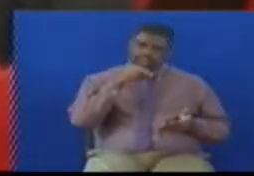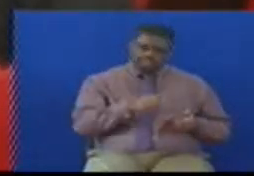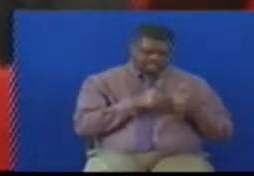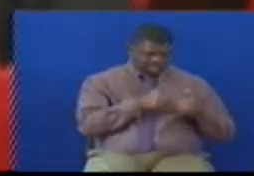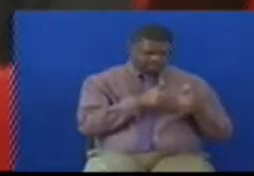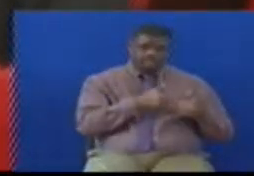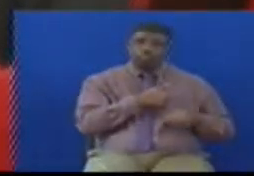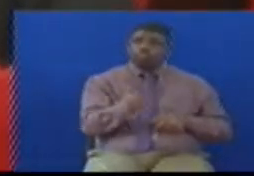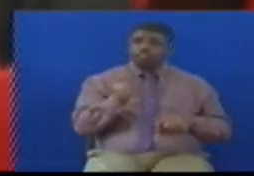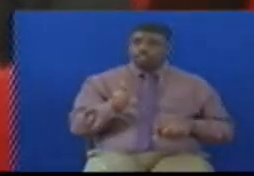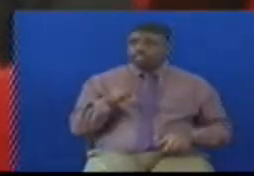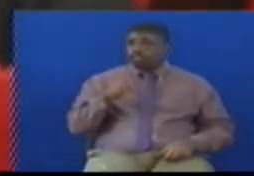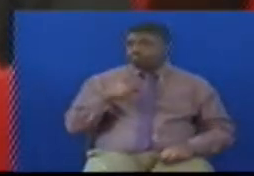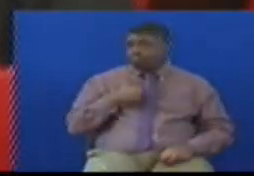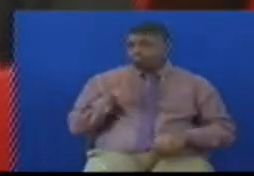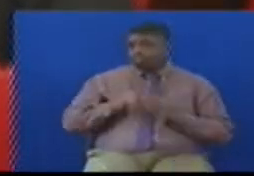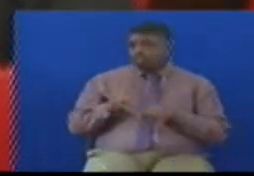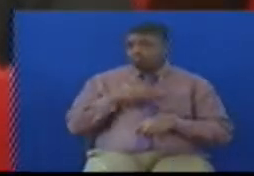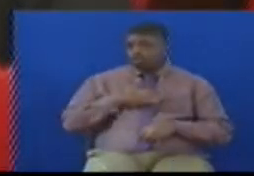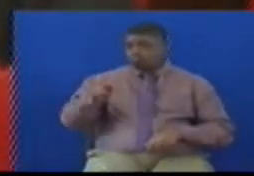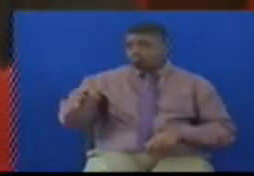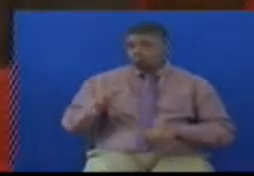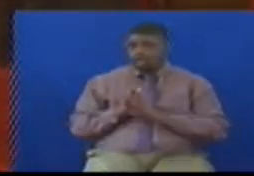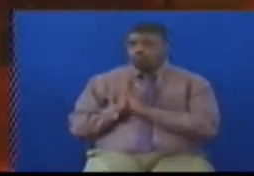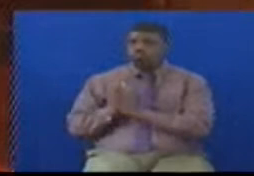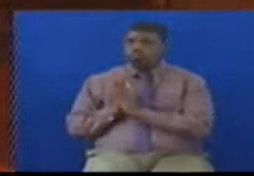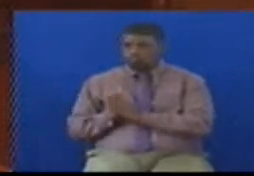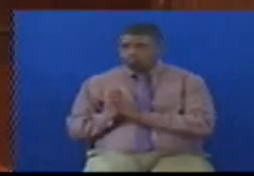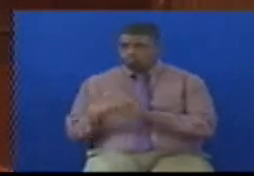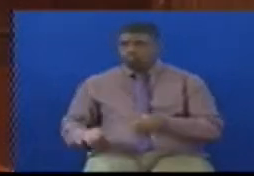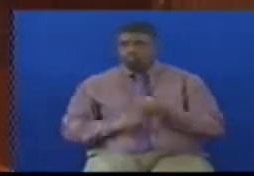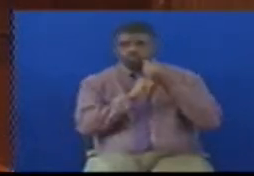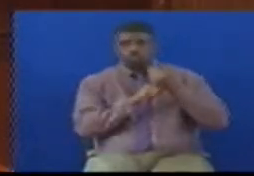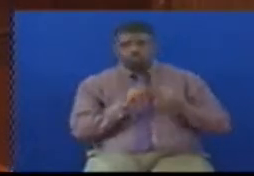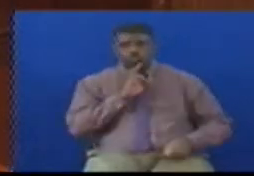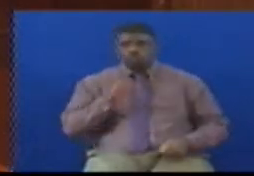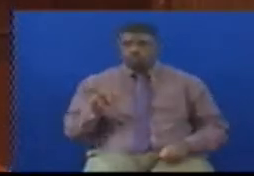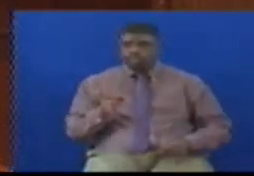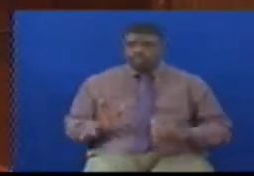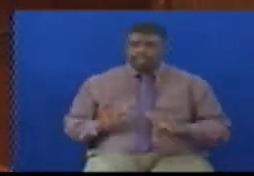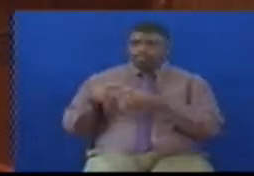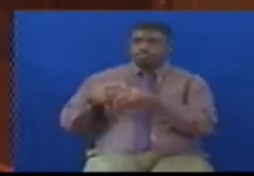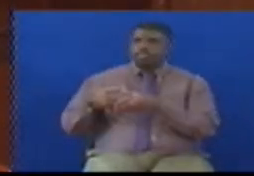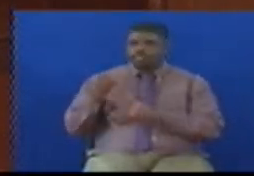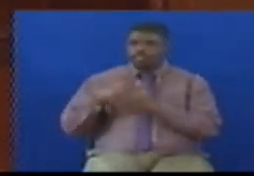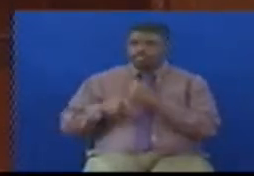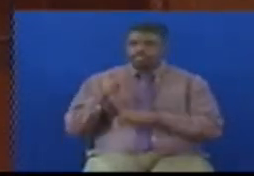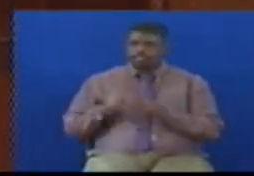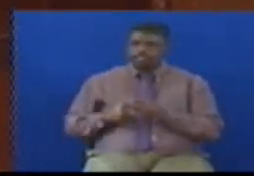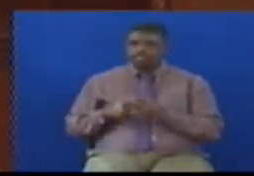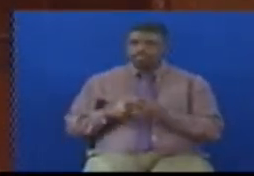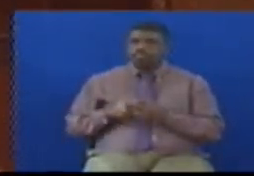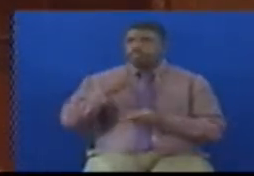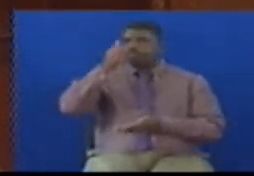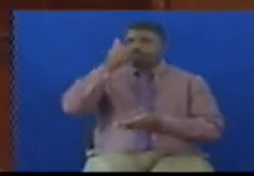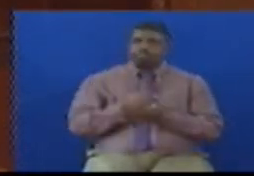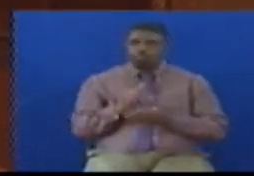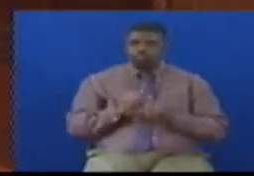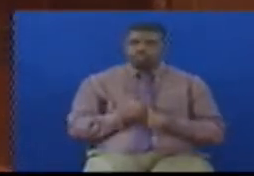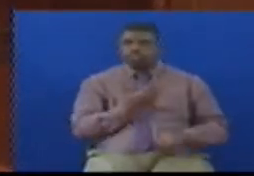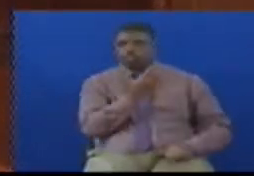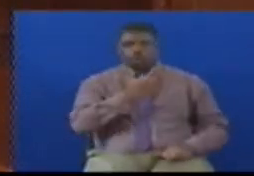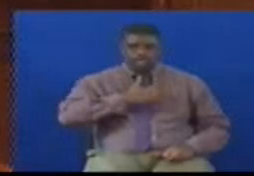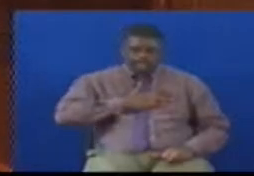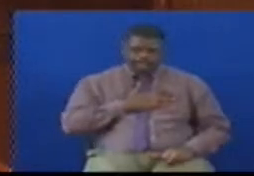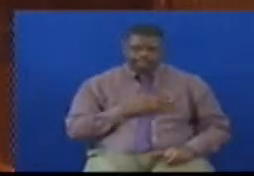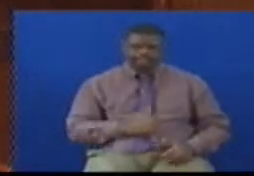Mheshimiwa Spika, huo ndio ulikuwa mchango wangu na kushukuru sana, naunga mkono hoja ya kamati katika maazimio yetu 15 ya kamati. Asante